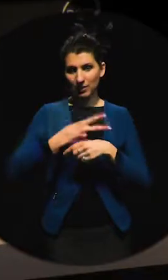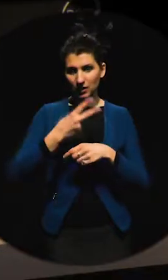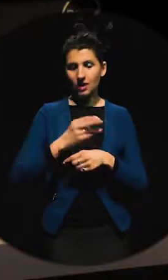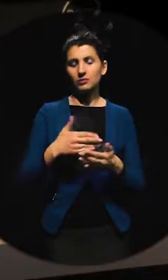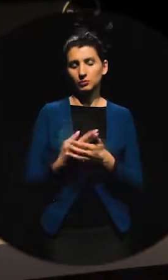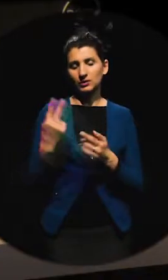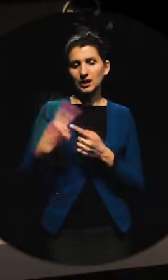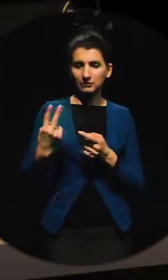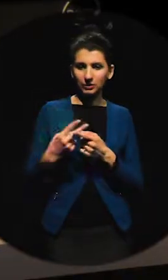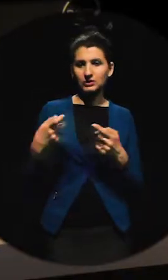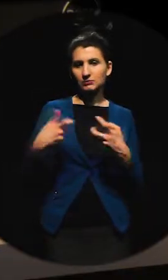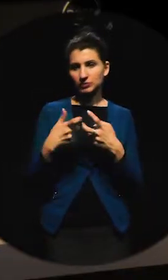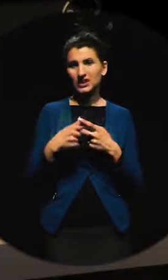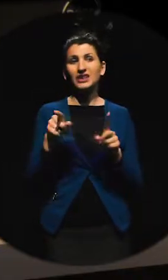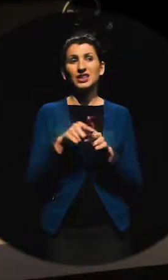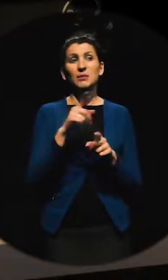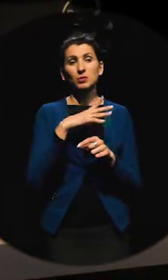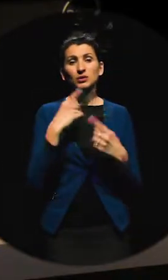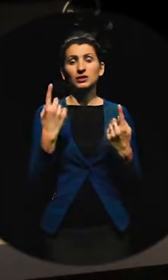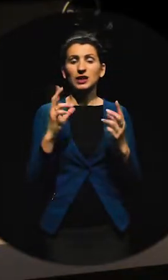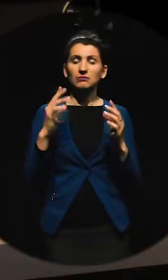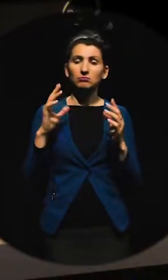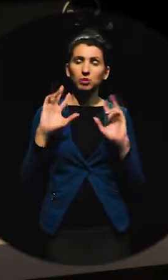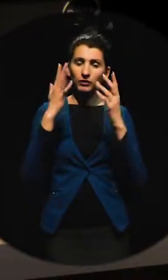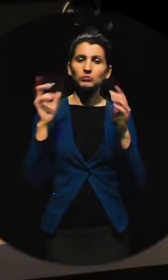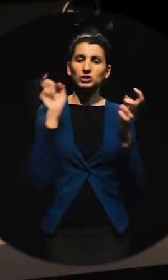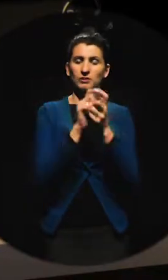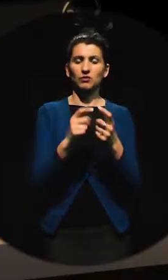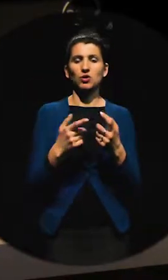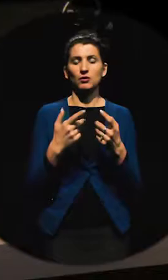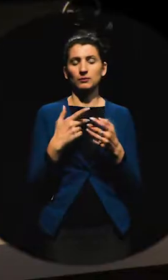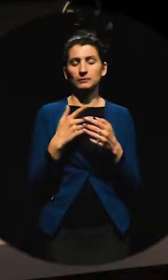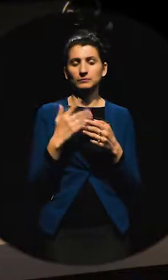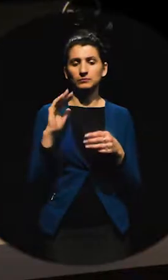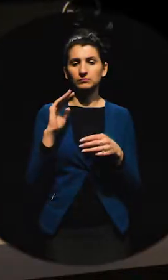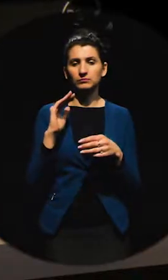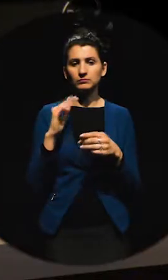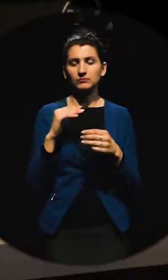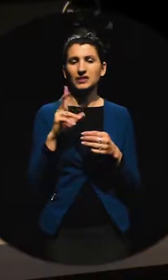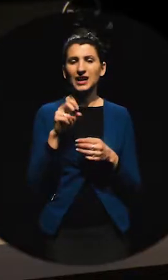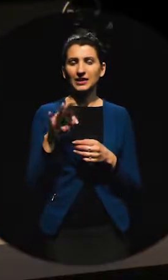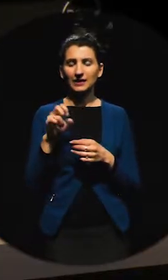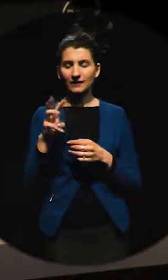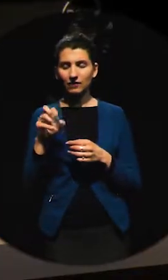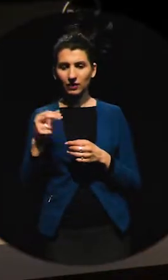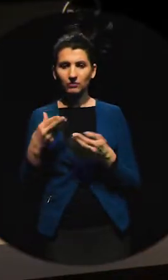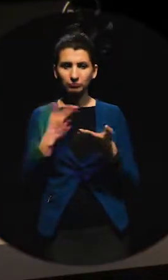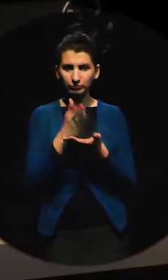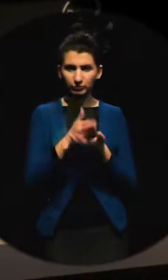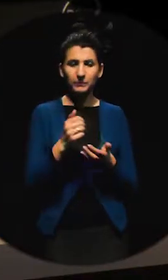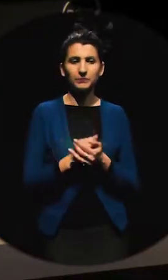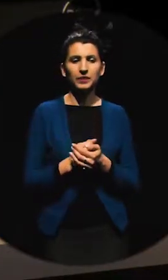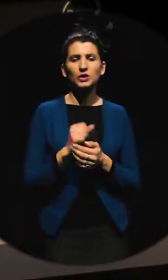wymierzone przeciwko organizacjom charytatywnym. I tutaj chciałam przywołać jedną z takich akcji, jest to akcja Stop Teleton.